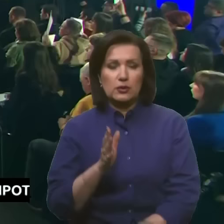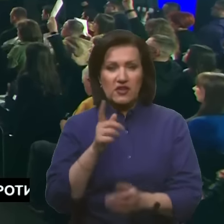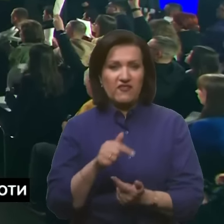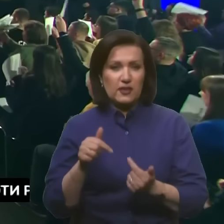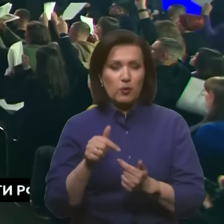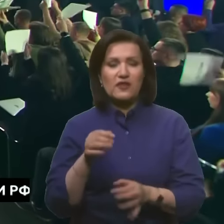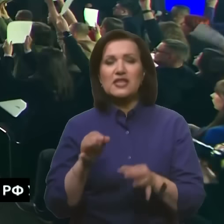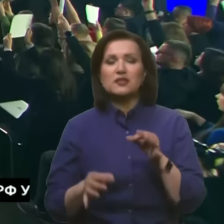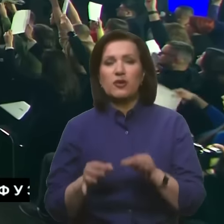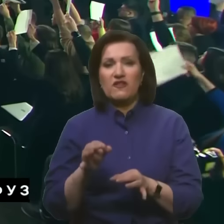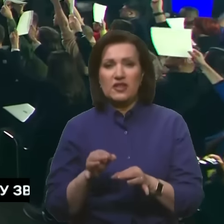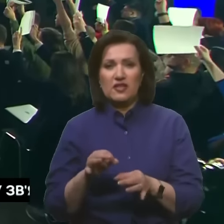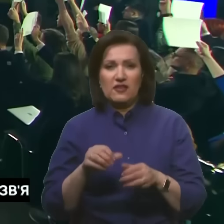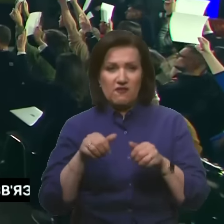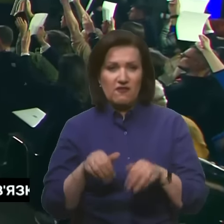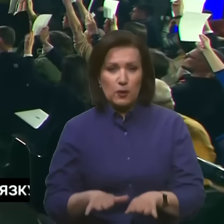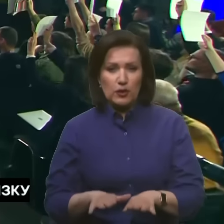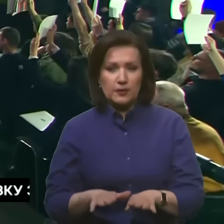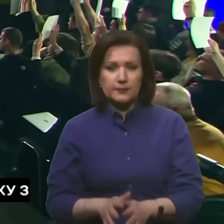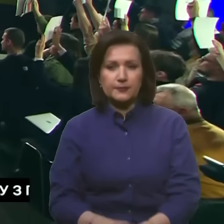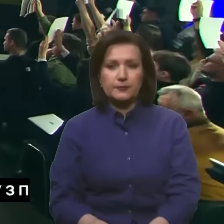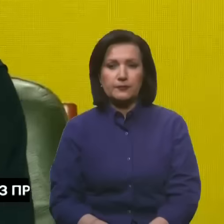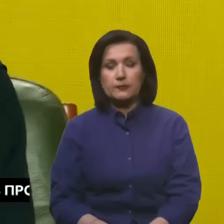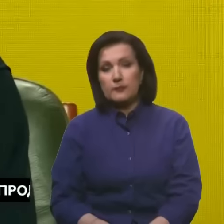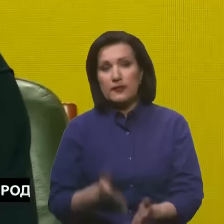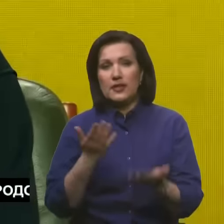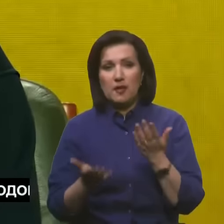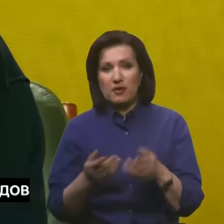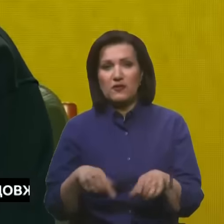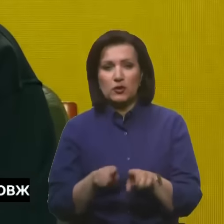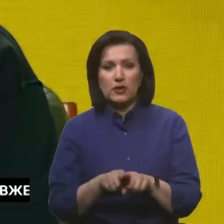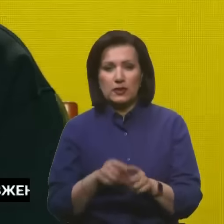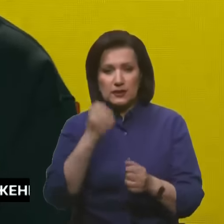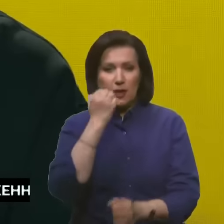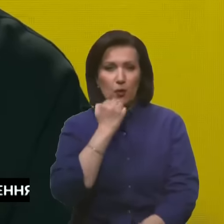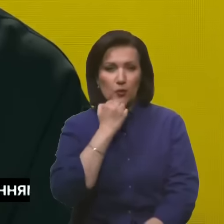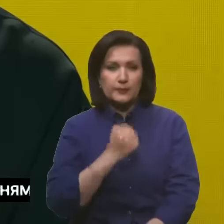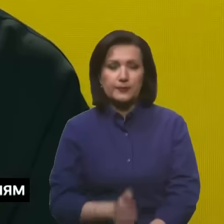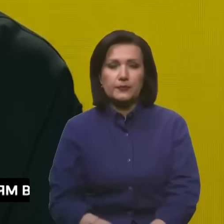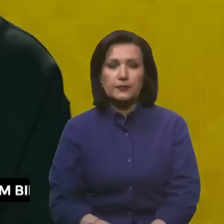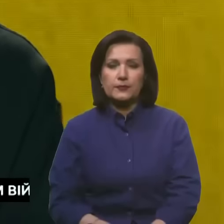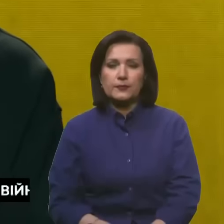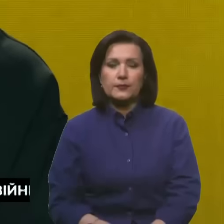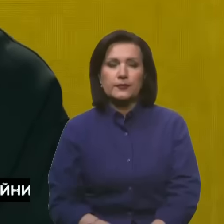відповідні справедливі вироки. Ну, напевно, так. Дякую.